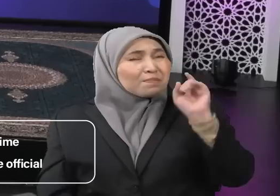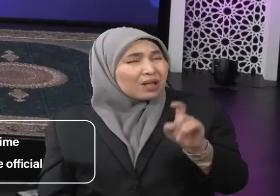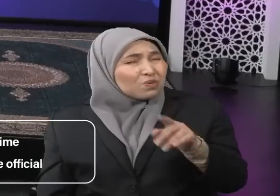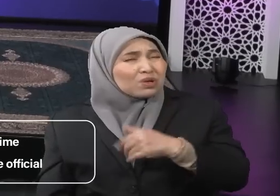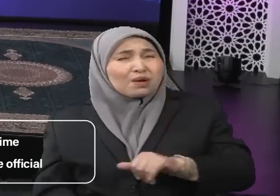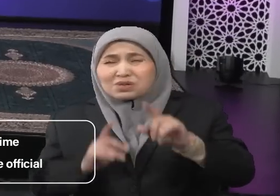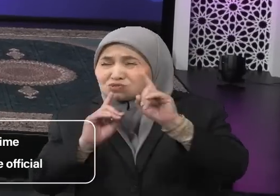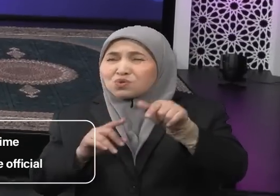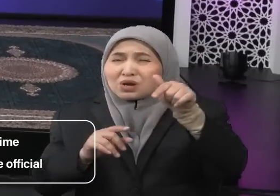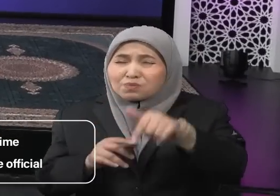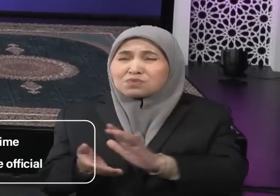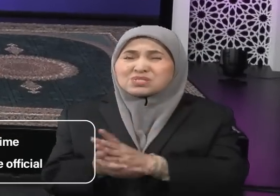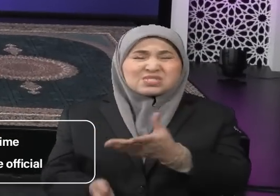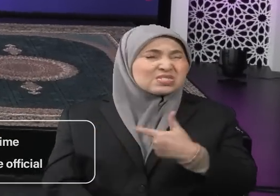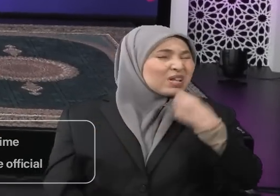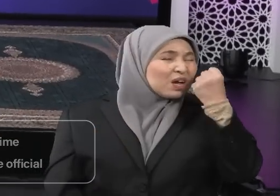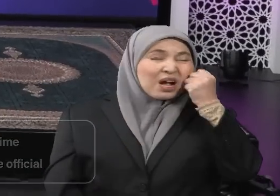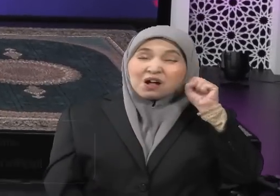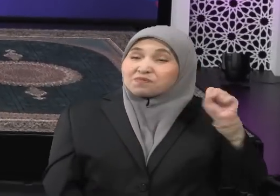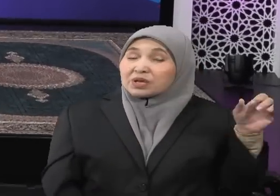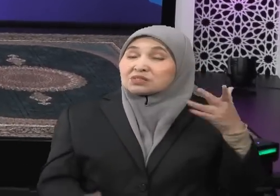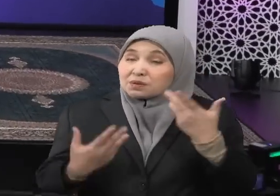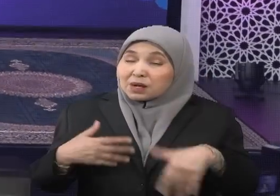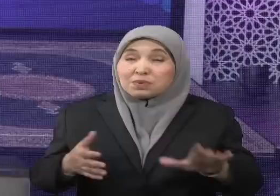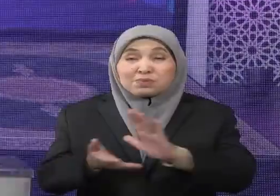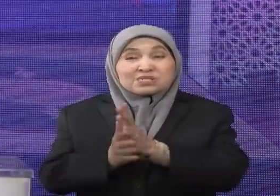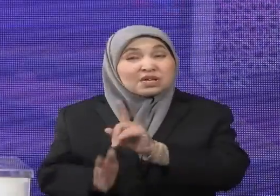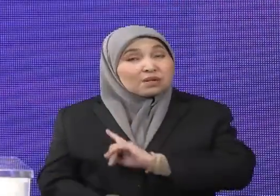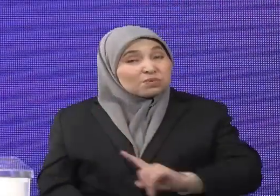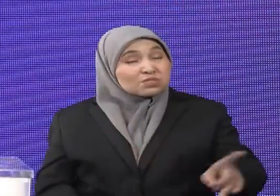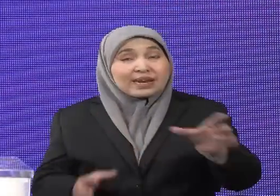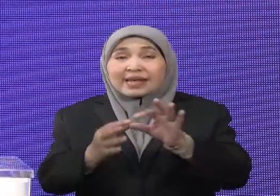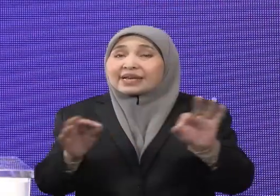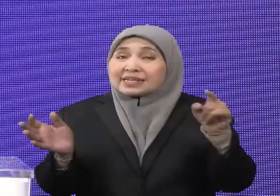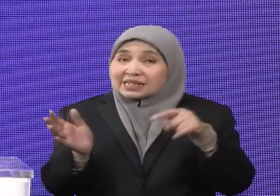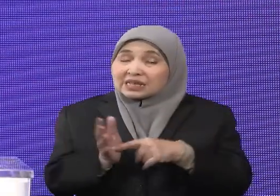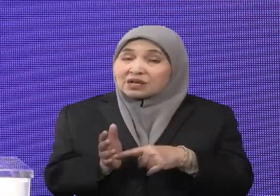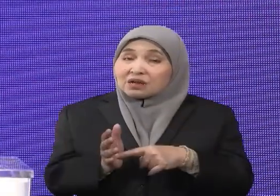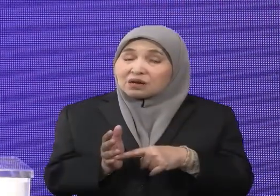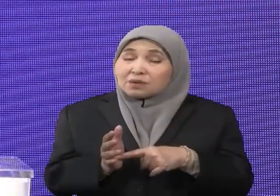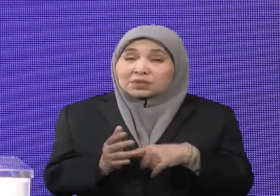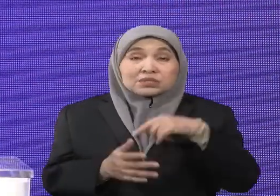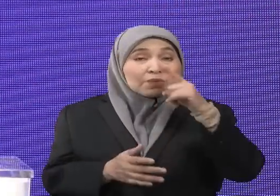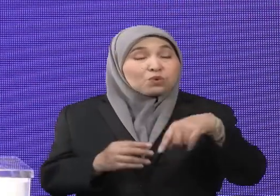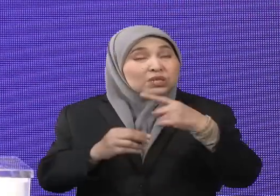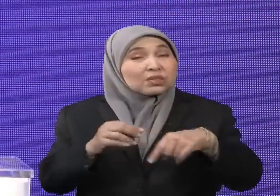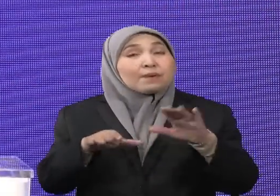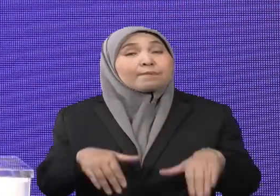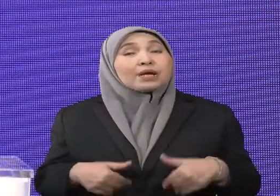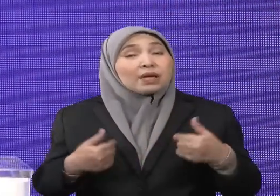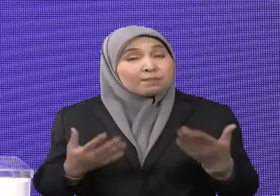dia menyuruhmu menjadi kafir setelah kamu menjadi muslim kayak ni tuan-tuan menyebut tentang bagaimana